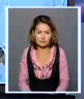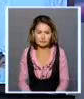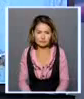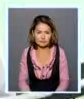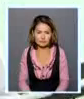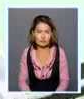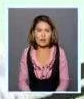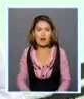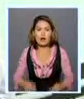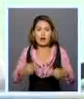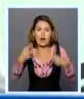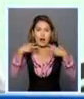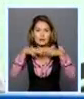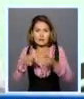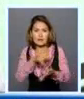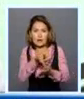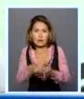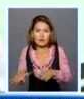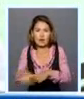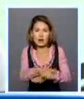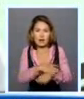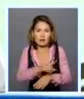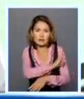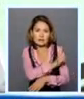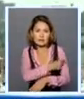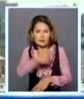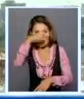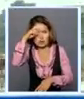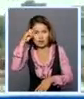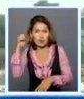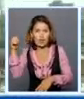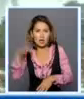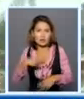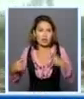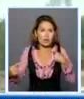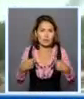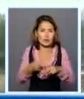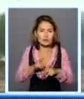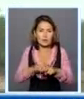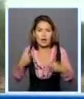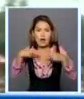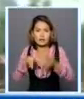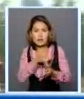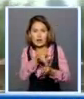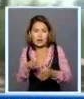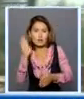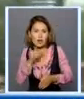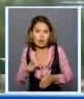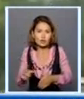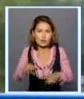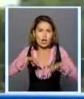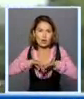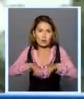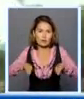Рахмет әріптестер. Ассалаумағалейкум ағайын. Аптап ыстық астаналықтардың да алқымынан алып тұр. Өздеріңіз көріп отырғанда елордалықтар Есіл бойын жағасындағы